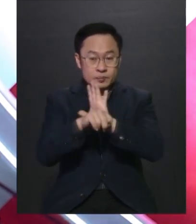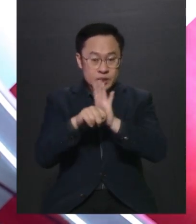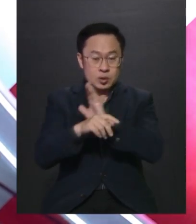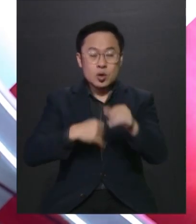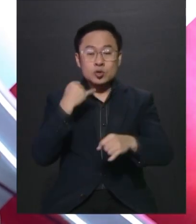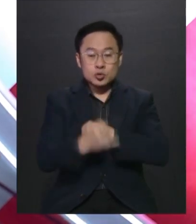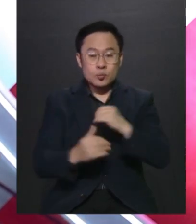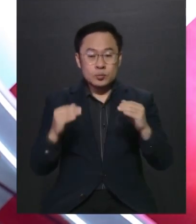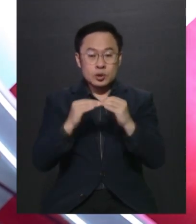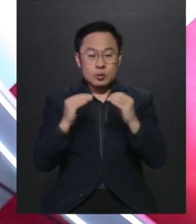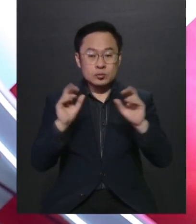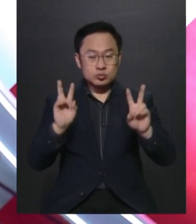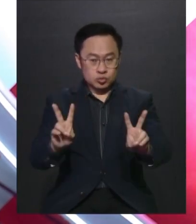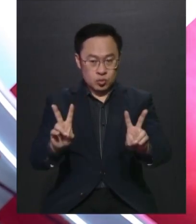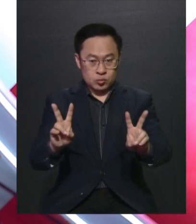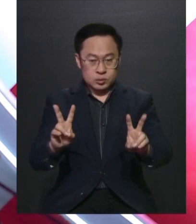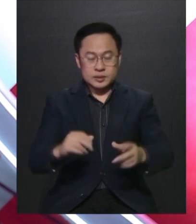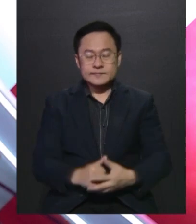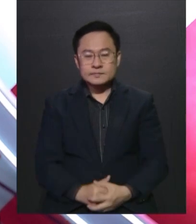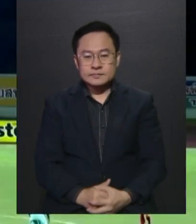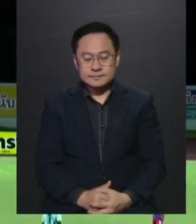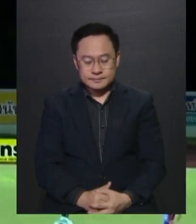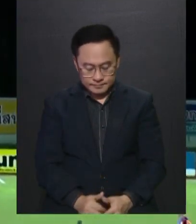แต้มแบบสุดมันเสมอกันไป2ประตูต่อ2ครับ